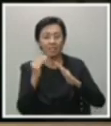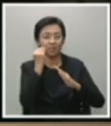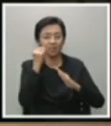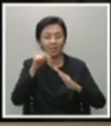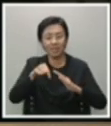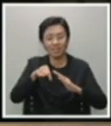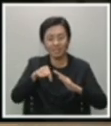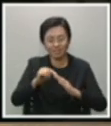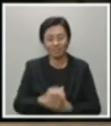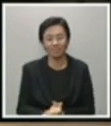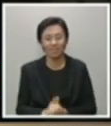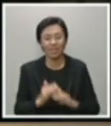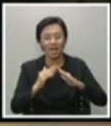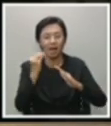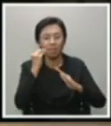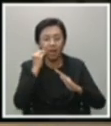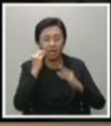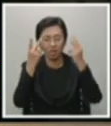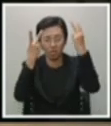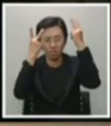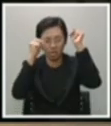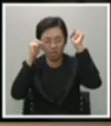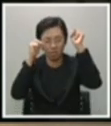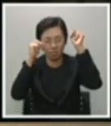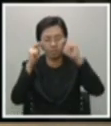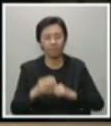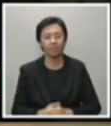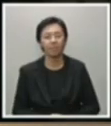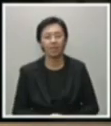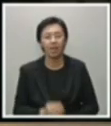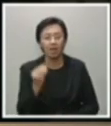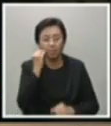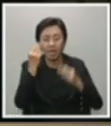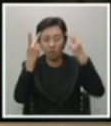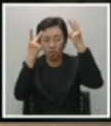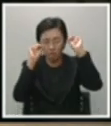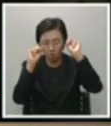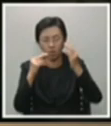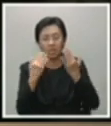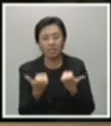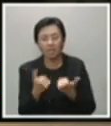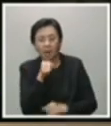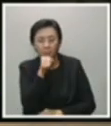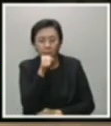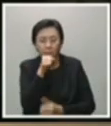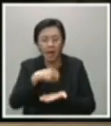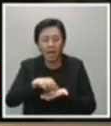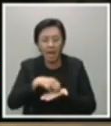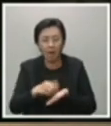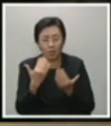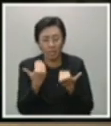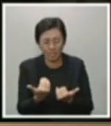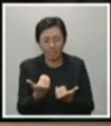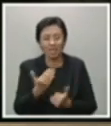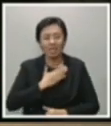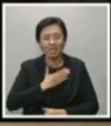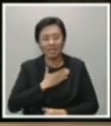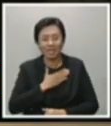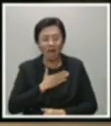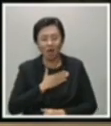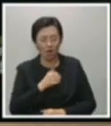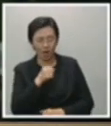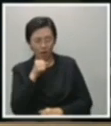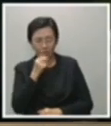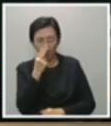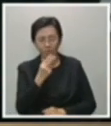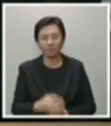ของบ้านพักของท่านนายกรัฐมนตรีนะคะในขณะนี้นี่ก็เป็นบรรยากาศล่าสุดภาพที่เราเห็นอยู่เดี๋ยวดิฉันจะหลบให้กล้องเพื่อ